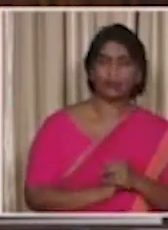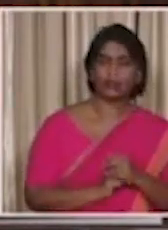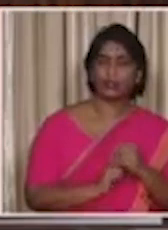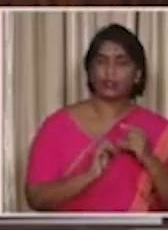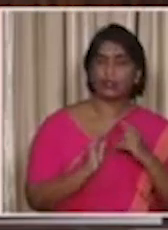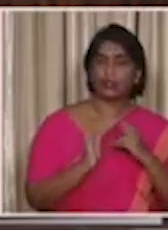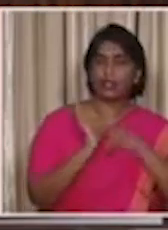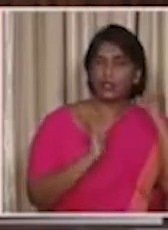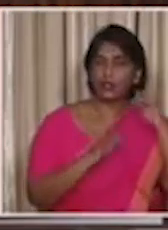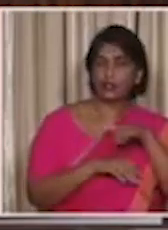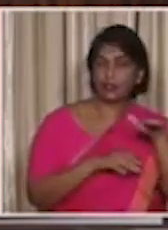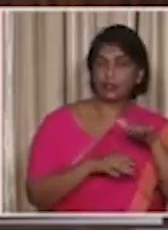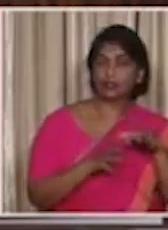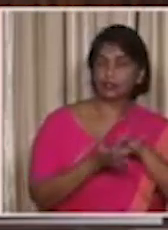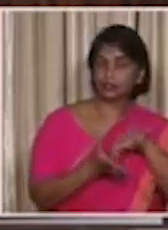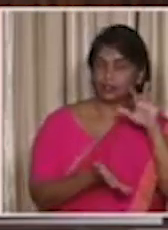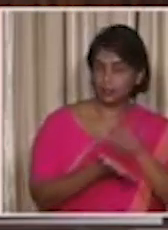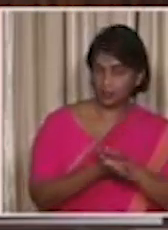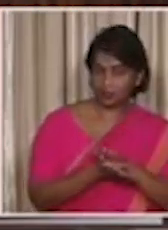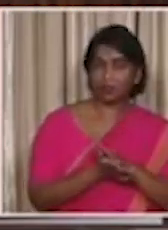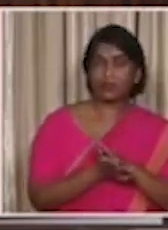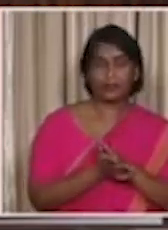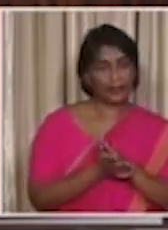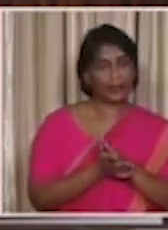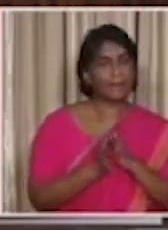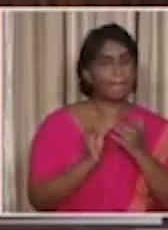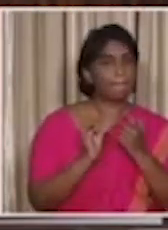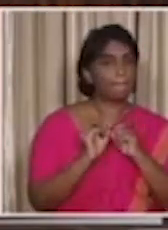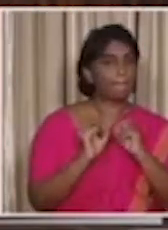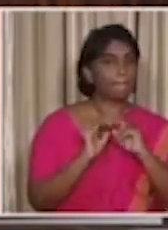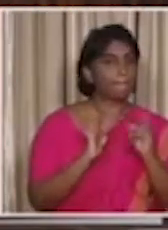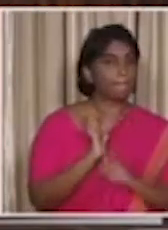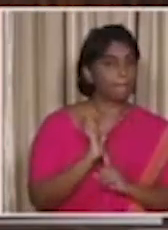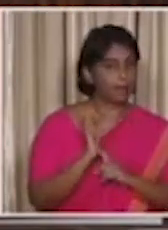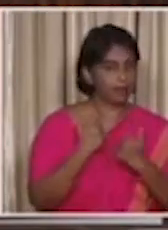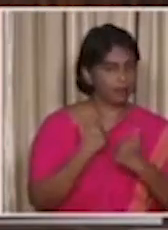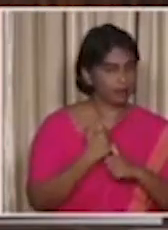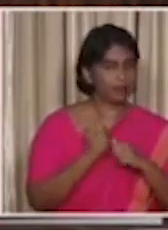ජාතික ඉඩම් සභාවක් ස්ථාපිත කිරීමේ කෙටුම් පත සකස් කරනවා.